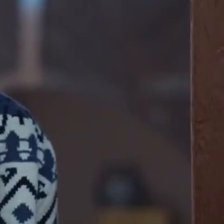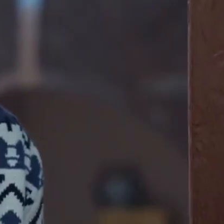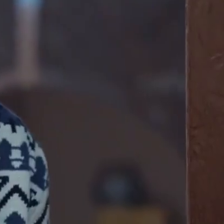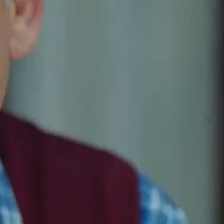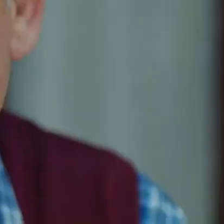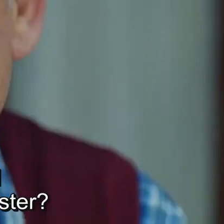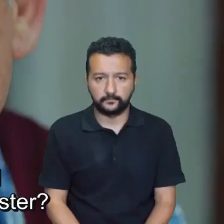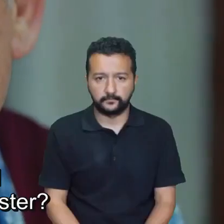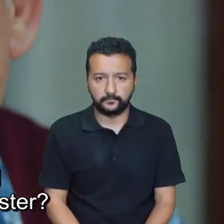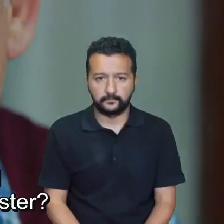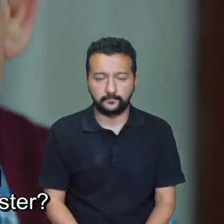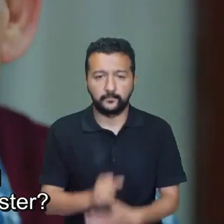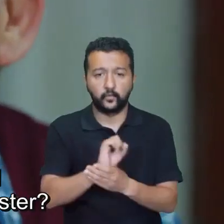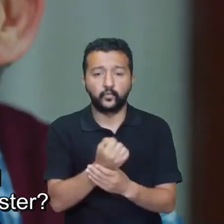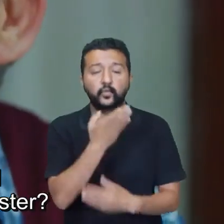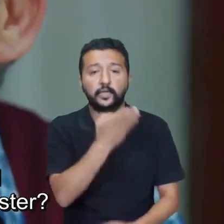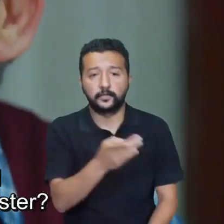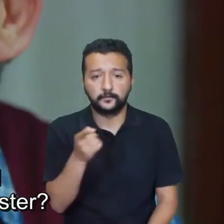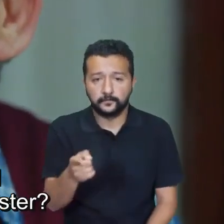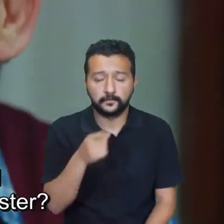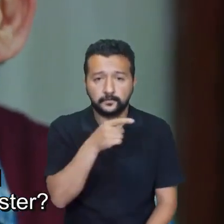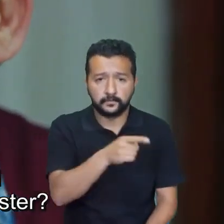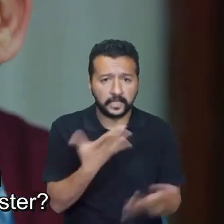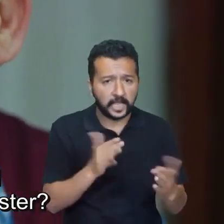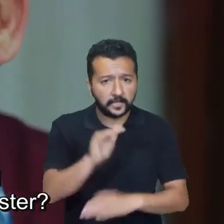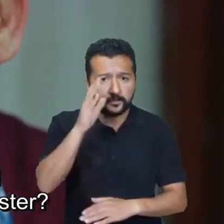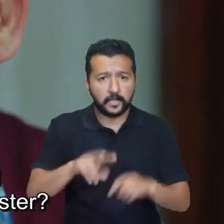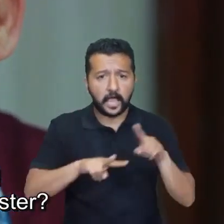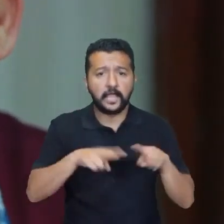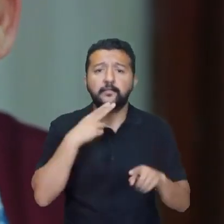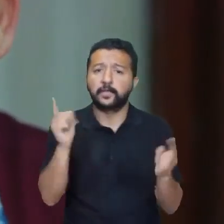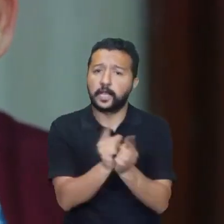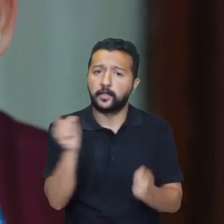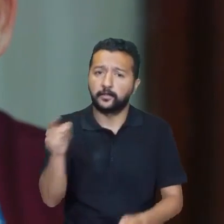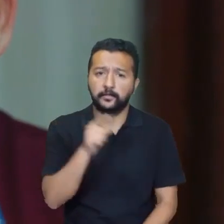kaldırınca duraksadı. Usta Bey, siz ne yaşadınız Adile ablayla?